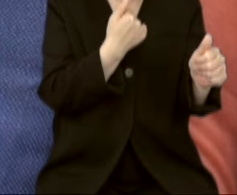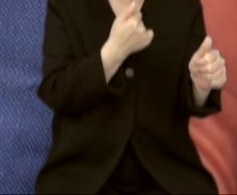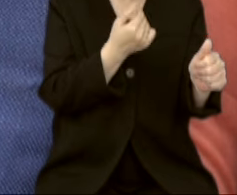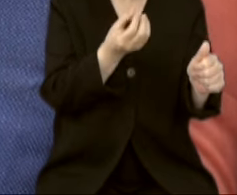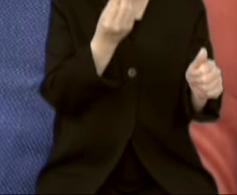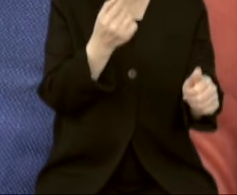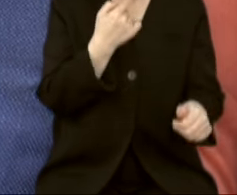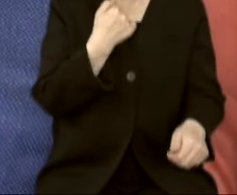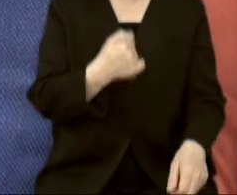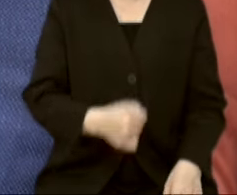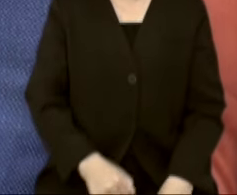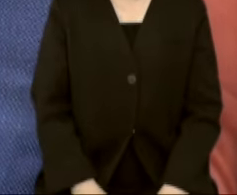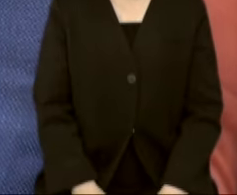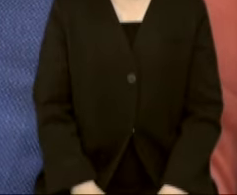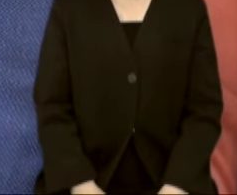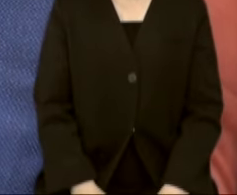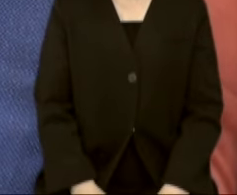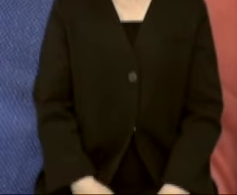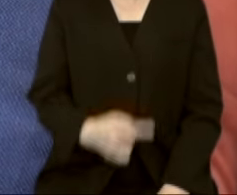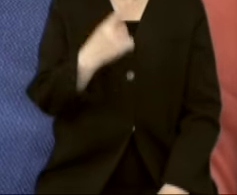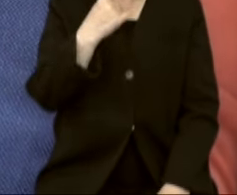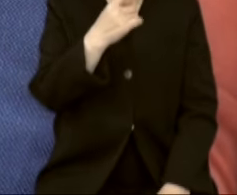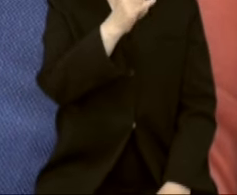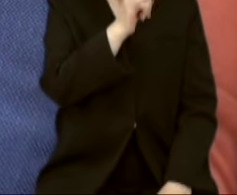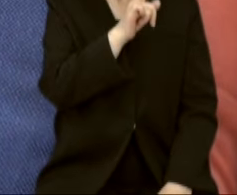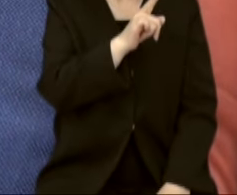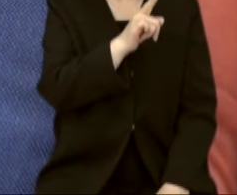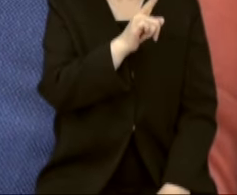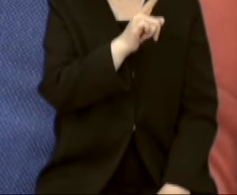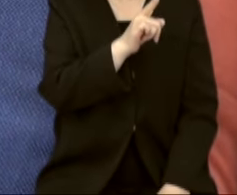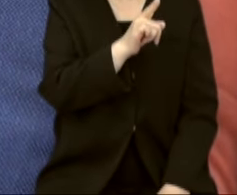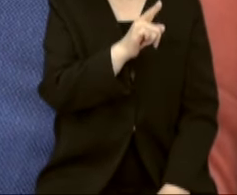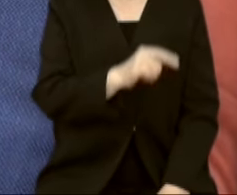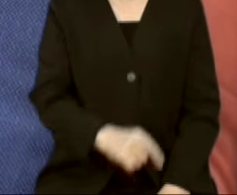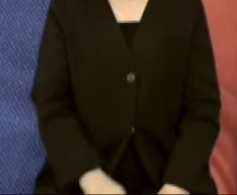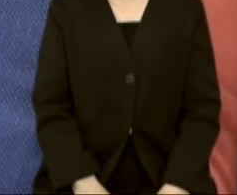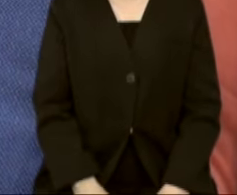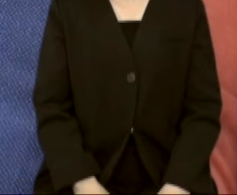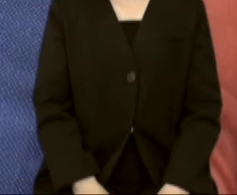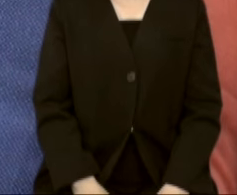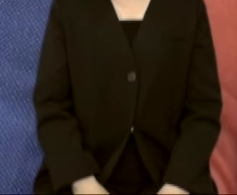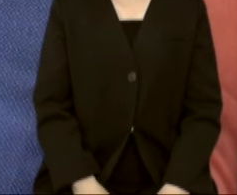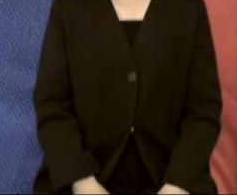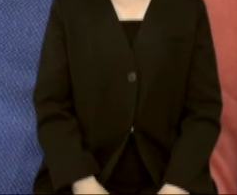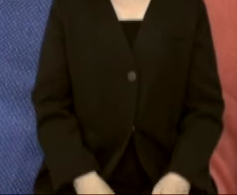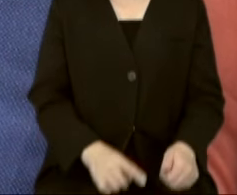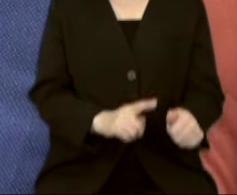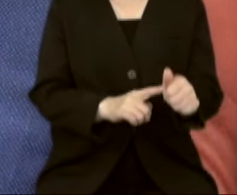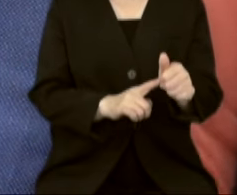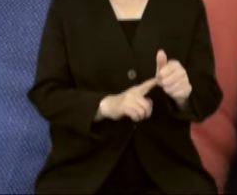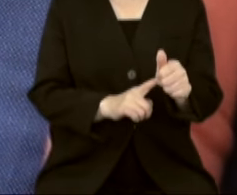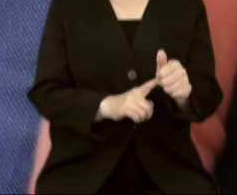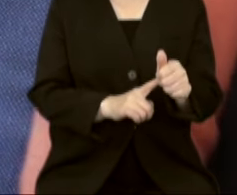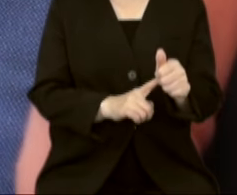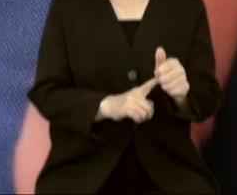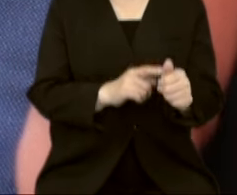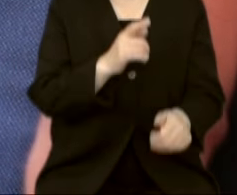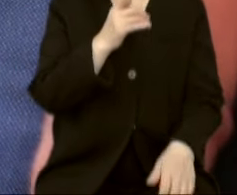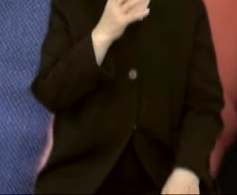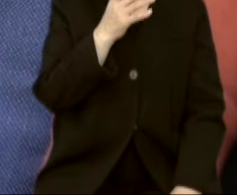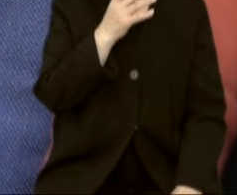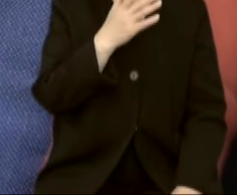나 그 과자를 먹었어요. 근데 구석에 녹이 있었었는데 그렇게 얘기하니까 예. 그때 이분이 하거는